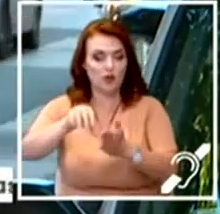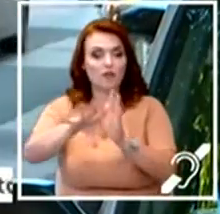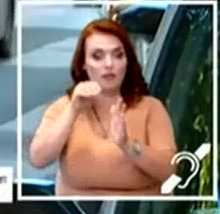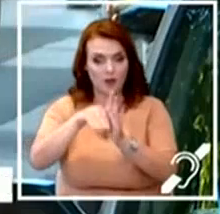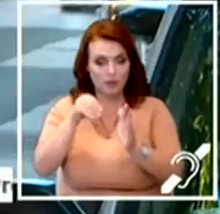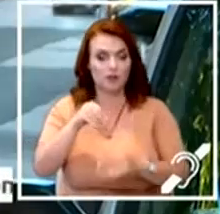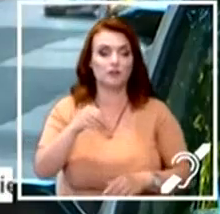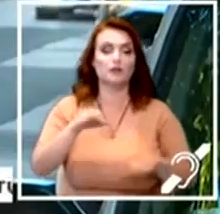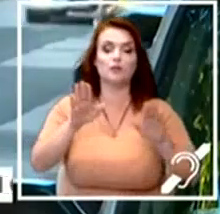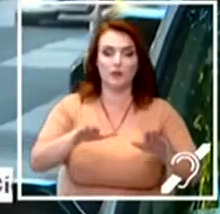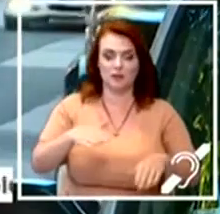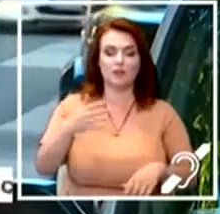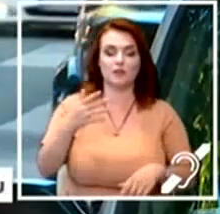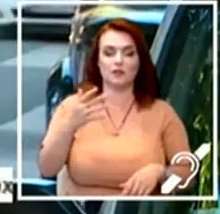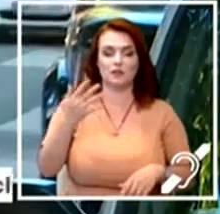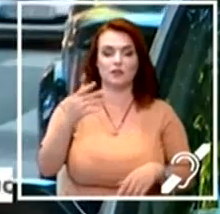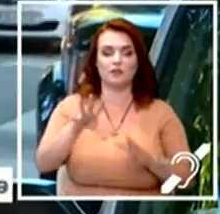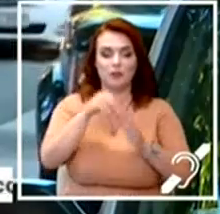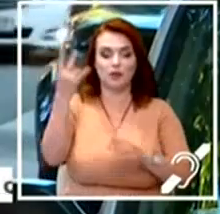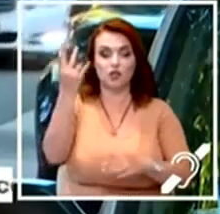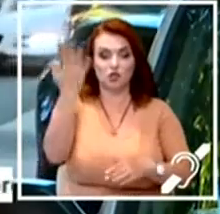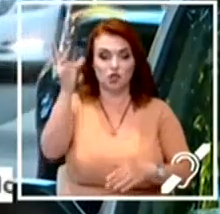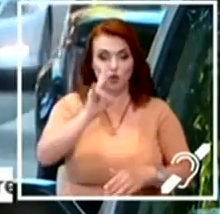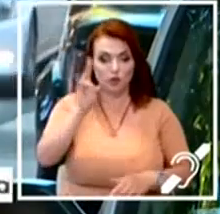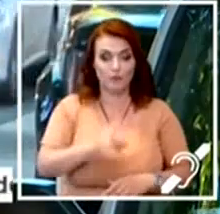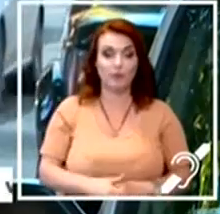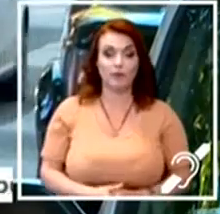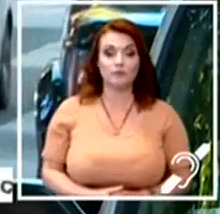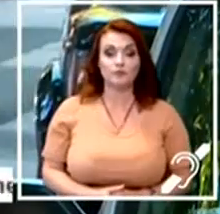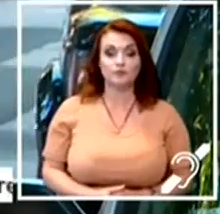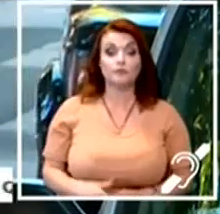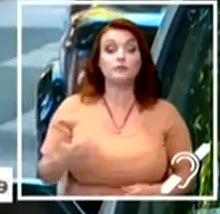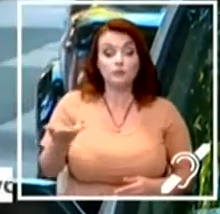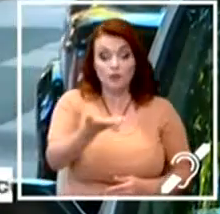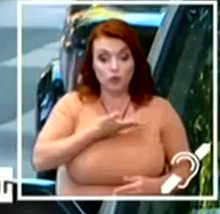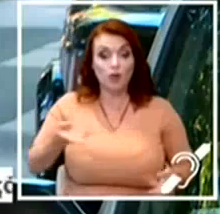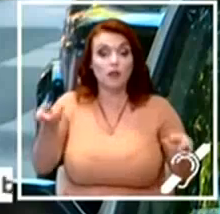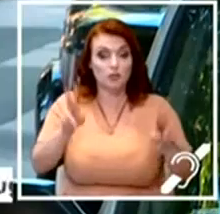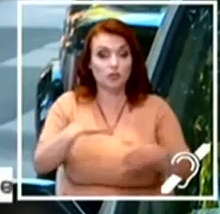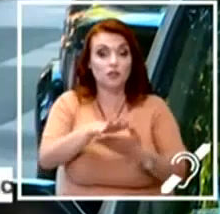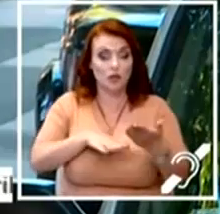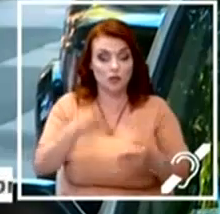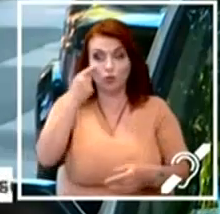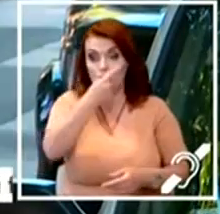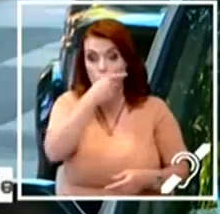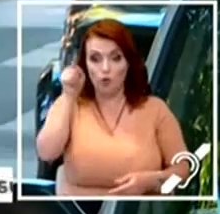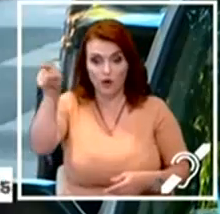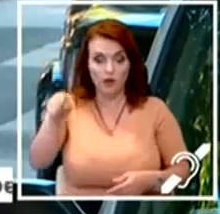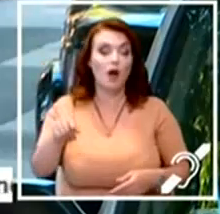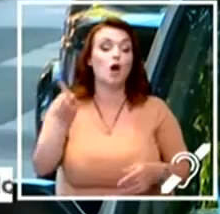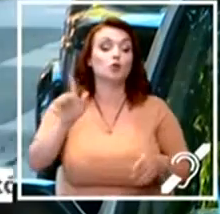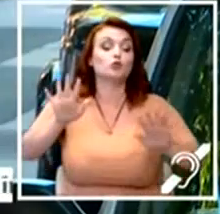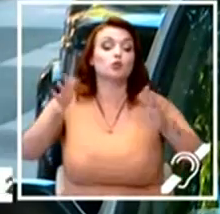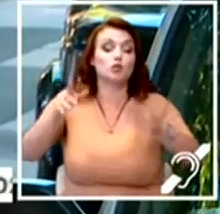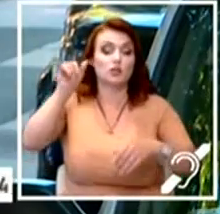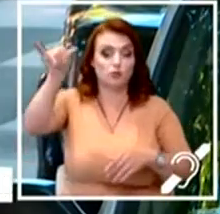alegerile din locale din luna noiembrie. Noi vom rămâne cu ochii pe tot ce se întâmplă la Comisia Electorală Centrală și